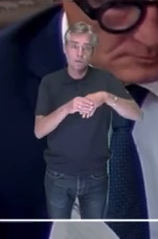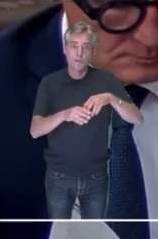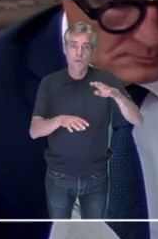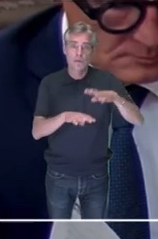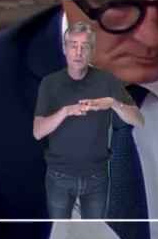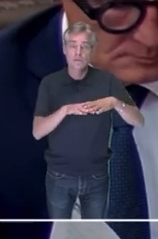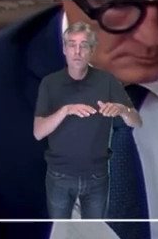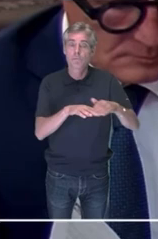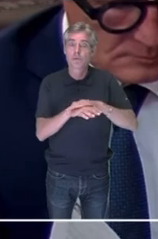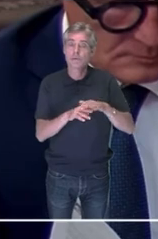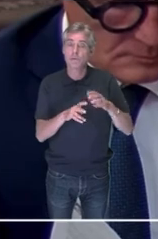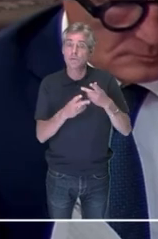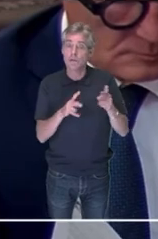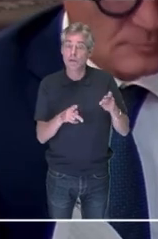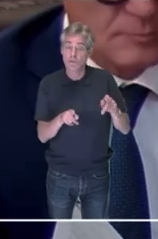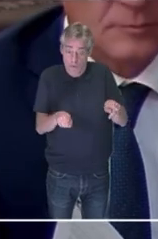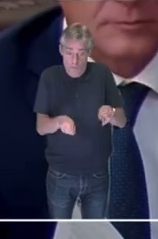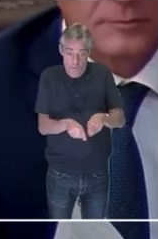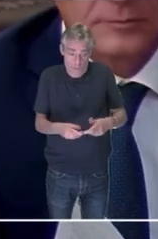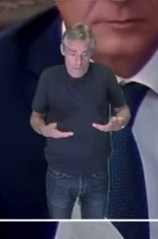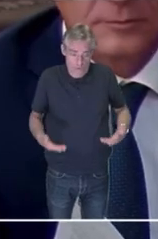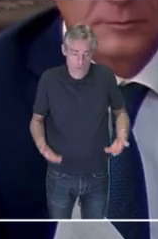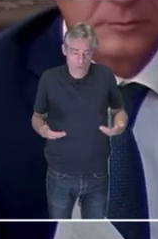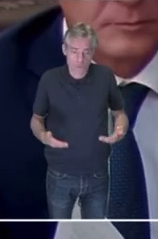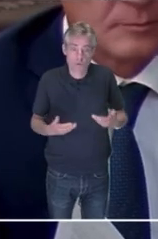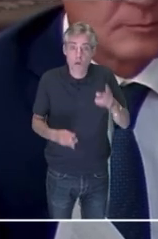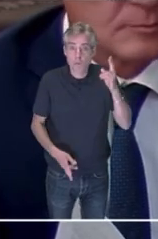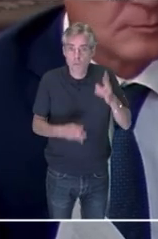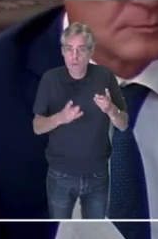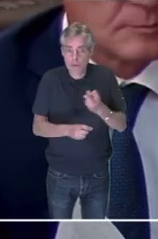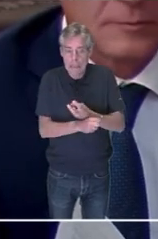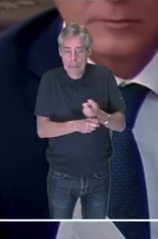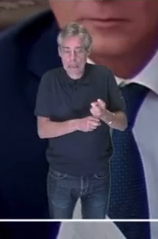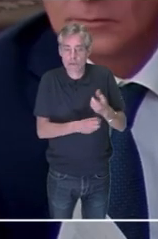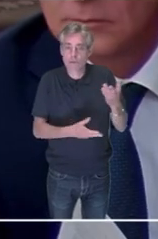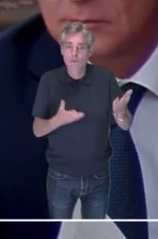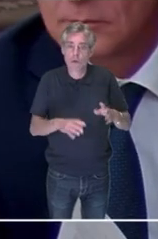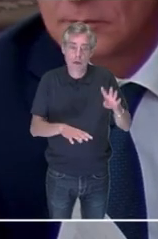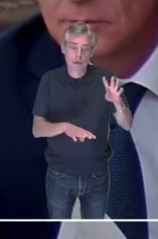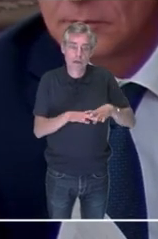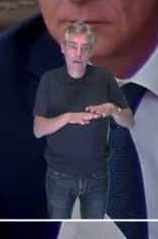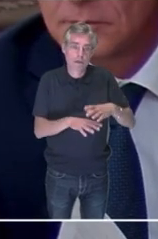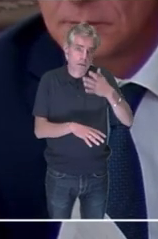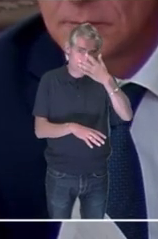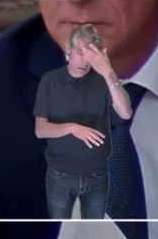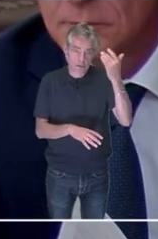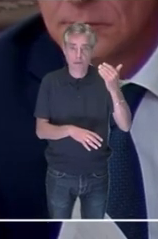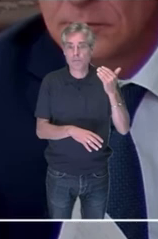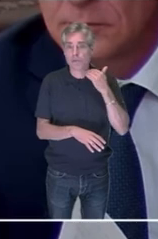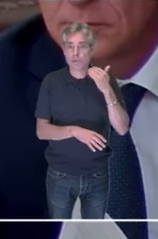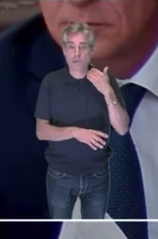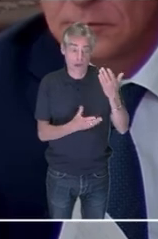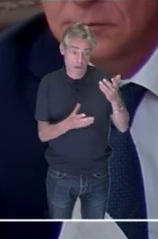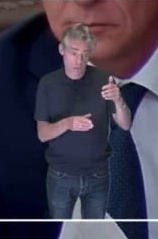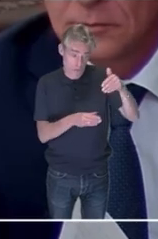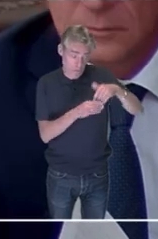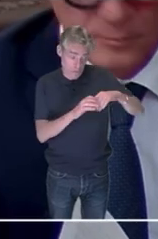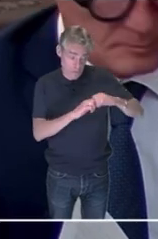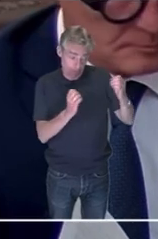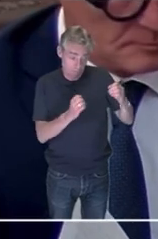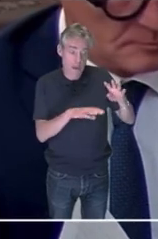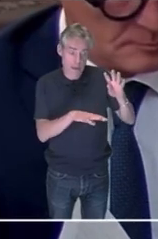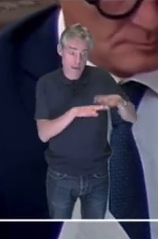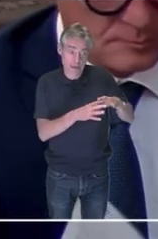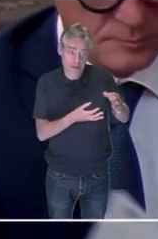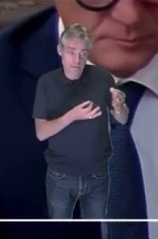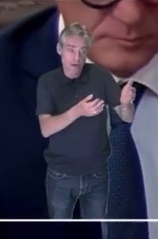ville, et même aujourd'hui l'éventuel risque que le quartier de Saint-Michel, qui fait aussi partie de ces quartiers